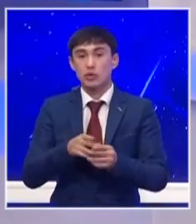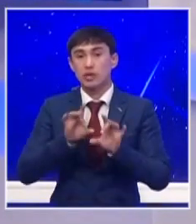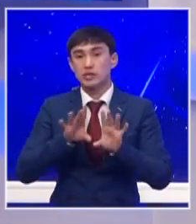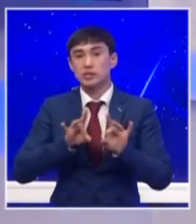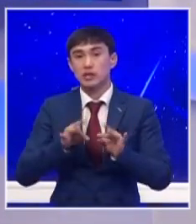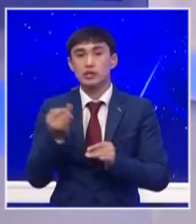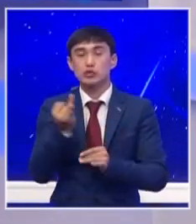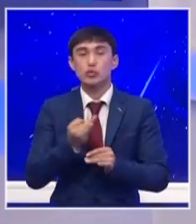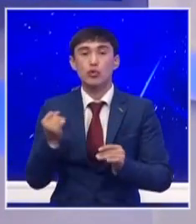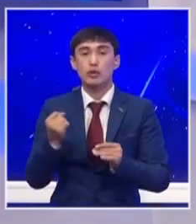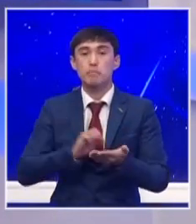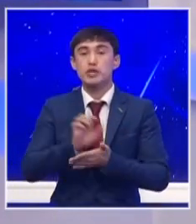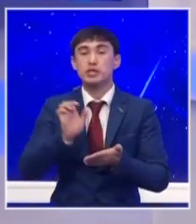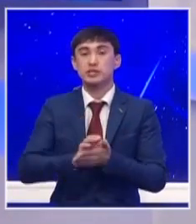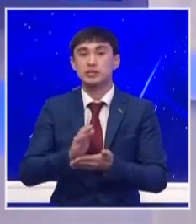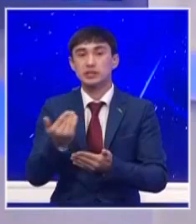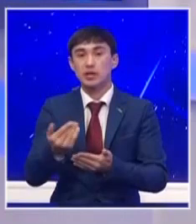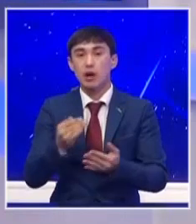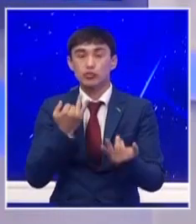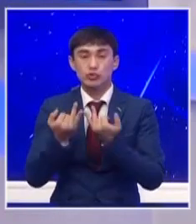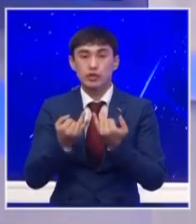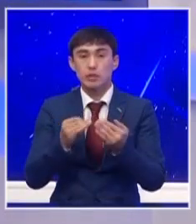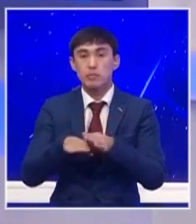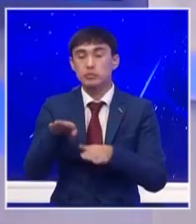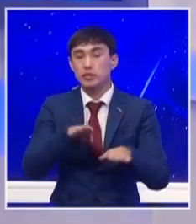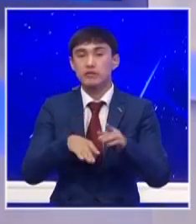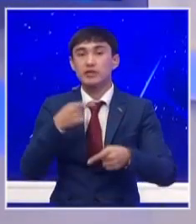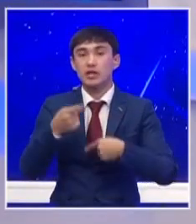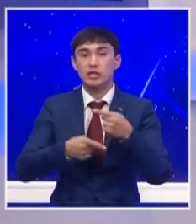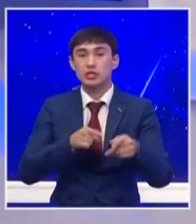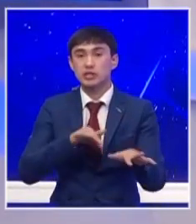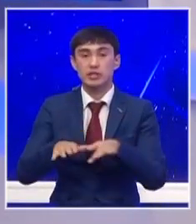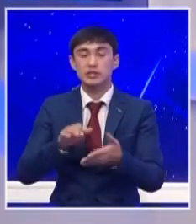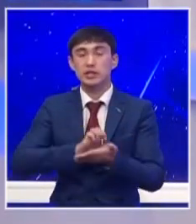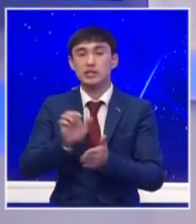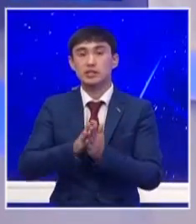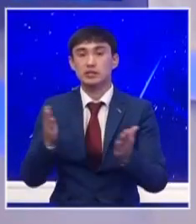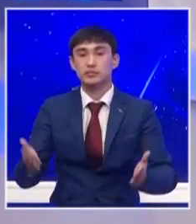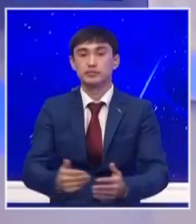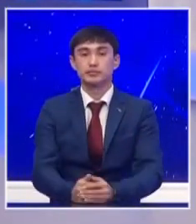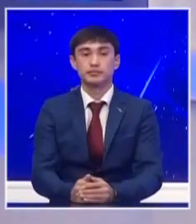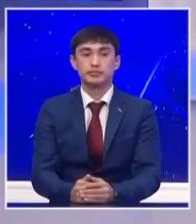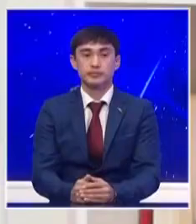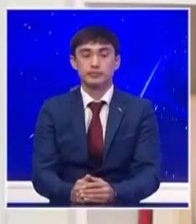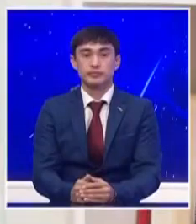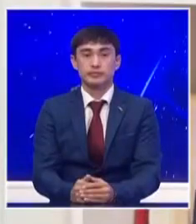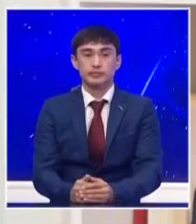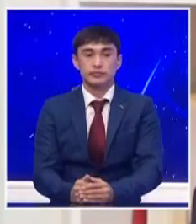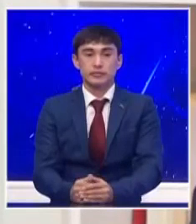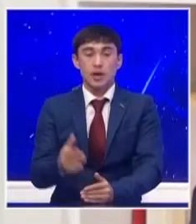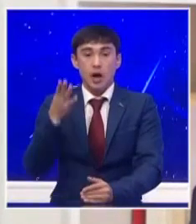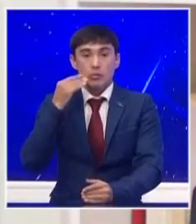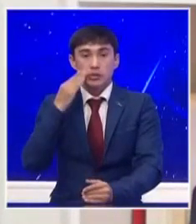рассказали об истории печатного издания и обсуди пе дальнейшей деятельности газеты